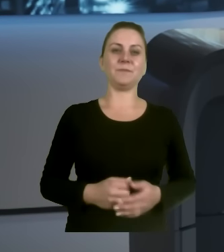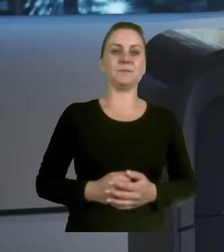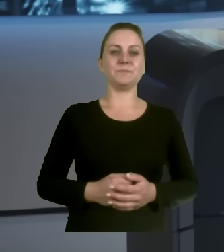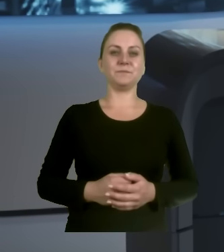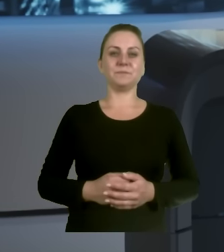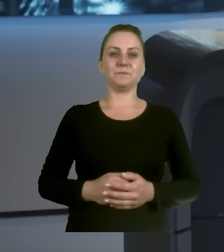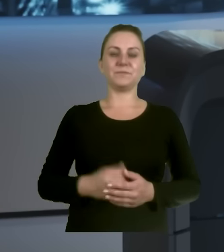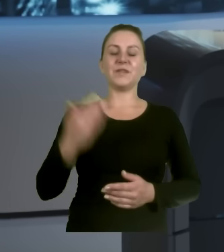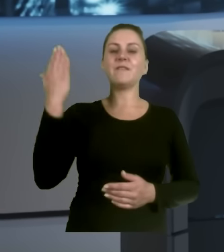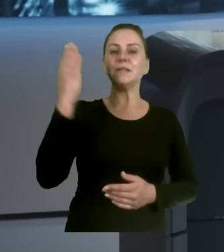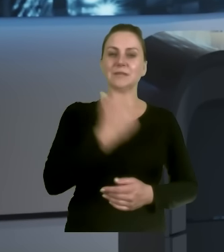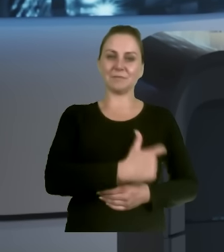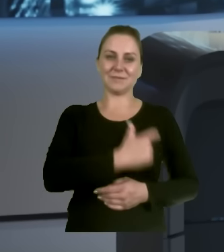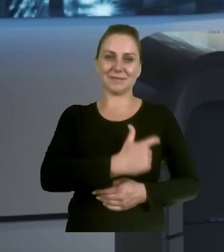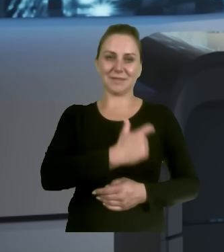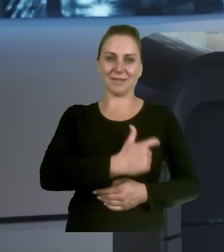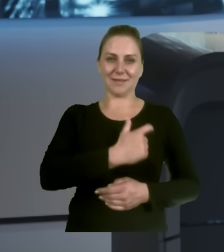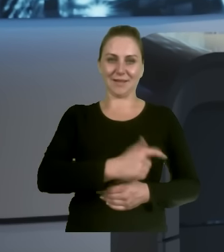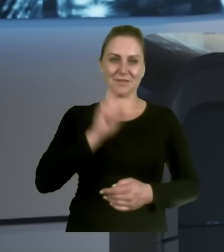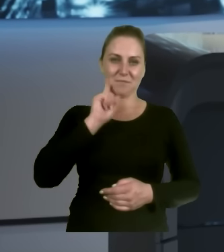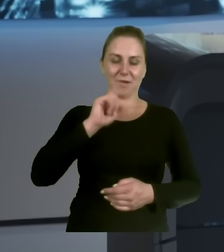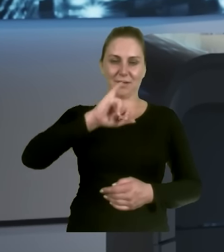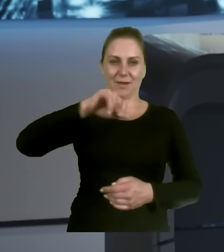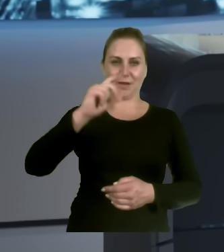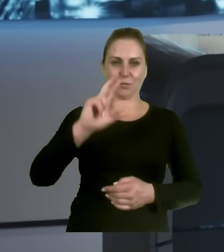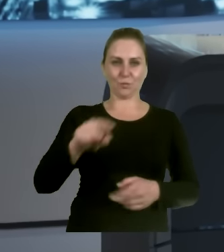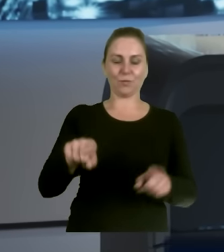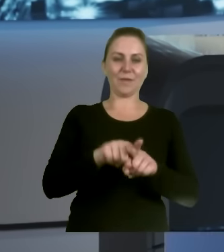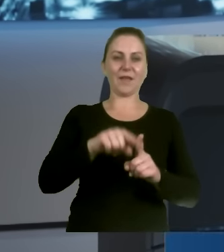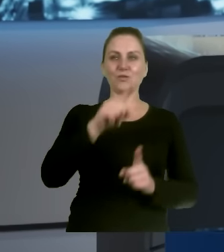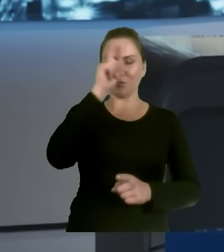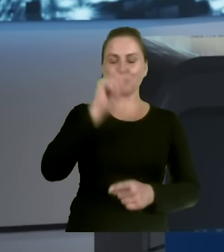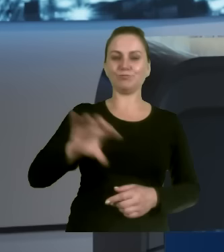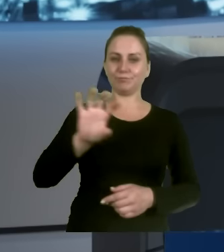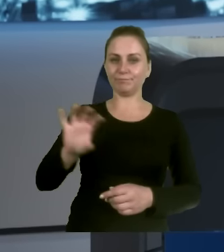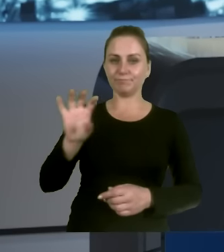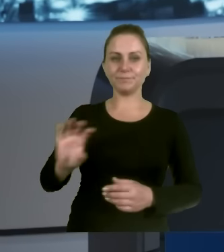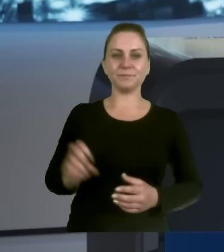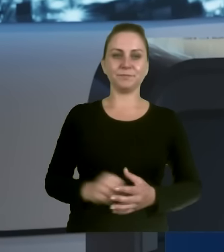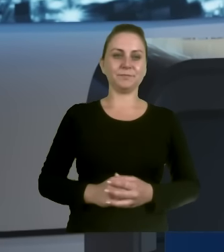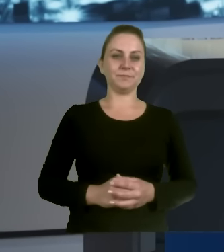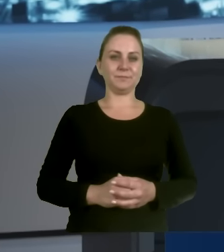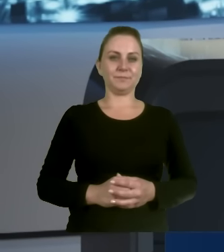uprzejmie, serdecznie pana, panie Jacku i naszych miłych widzów. Bardzo Lewacka uprzejmie, proszę pani